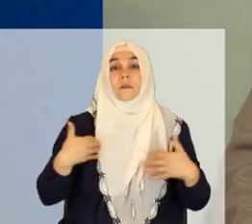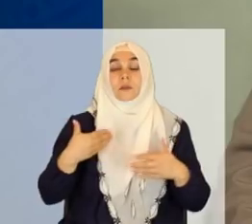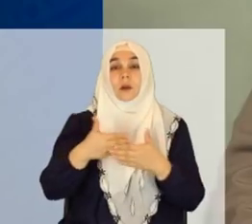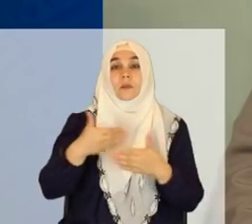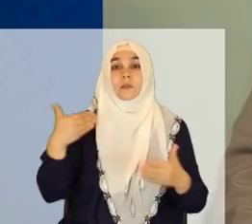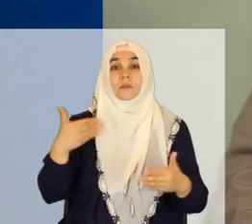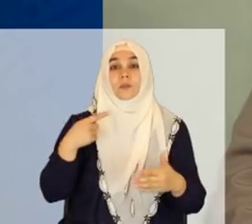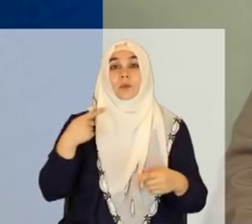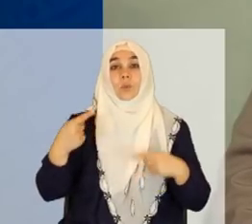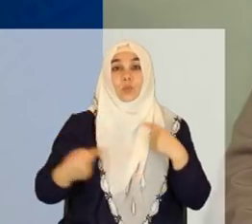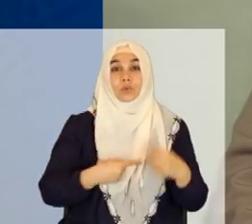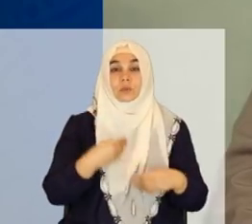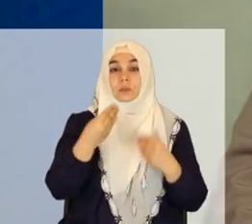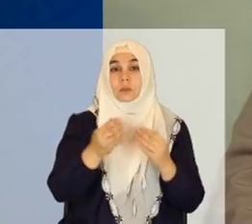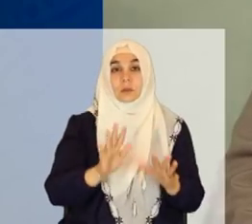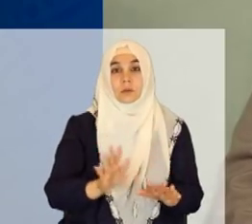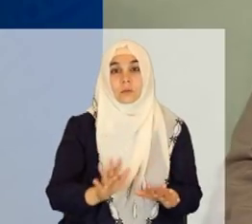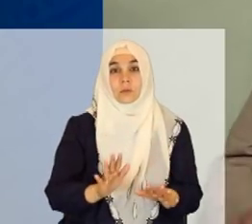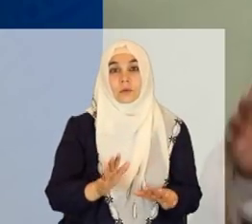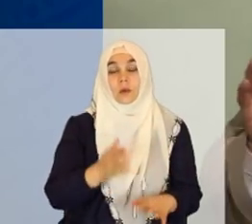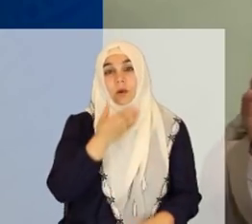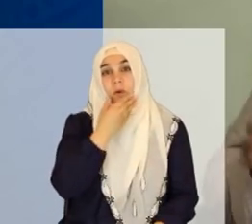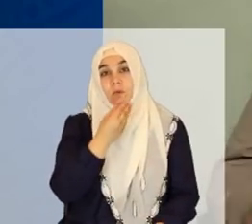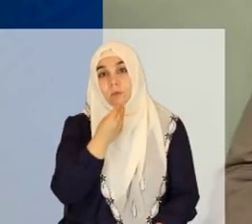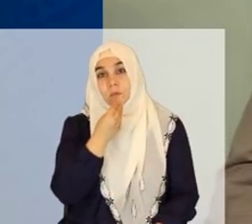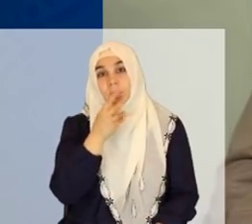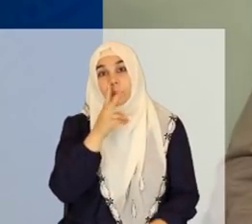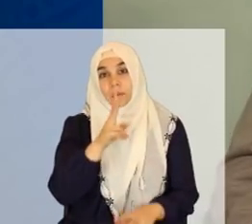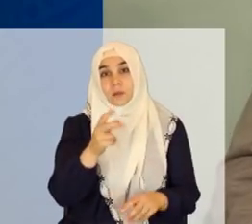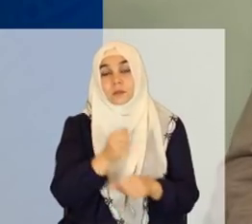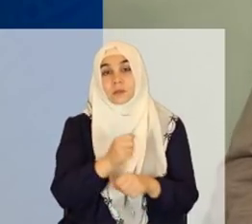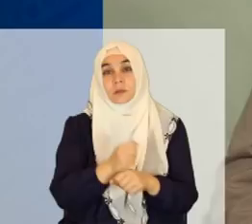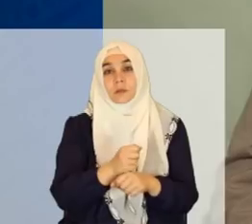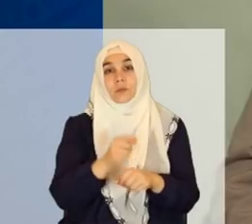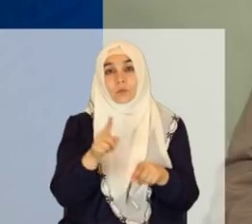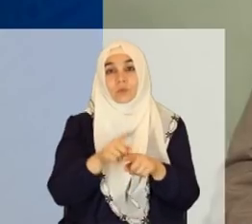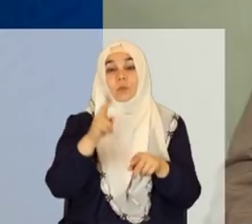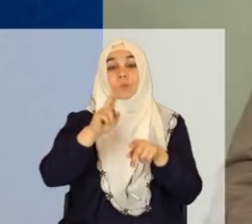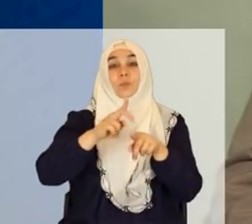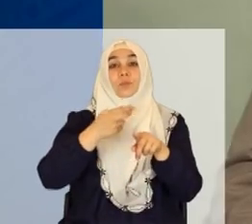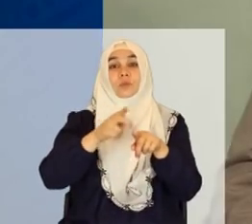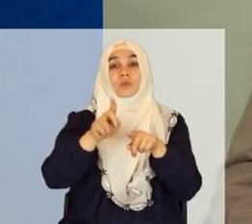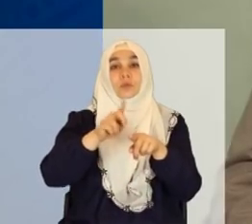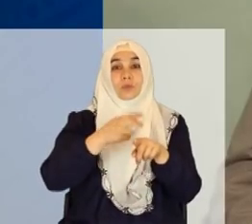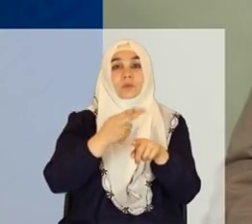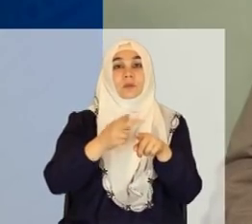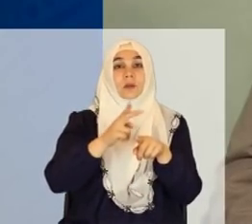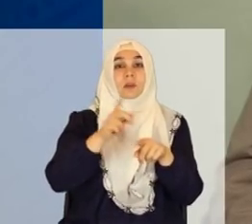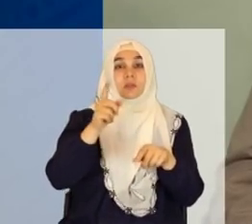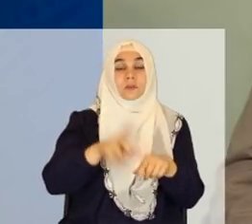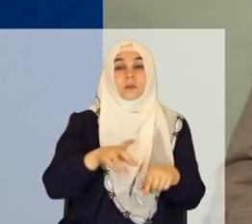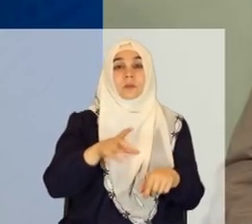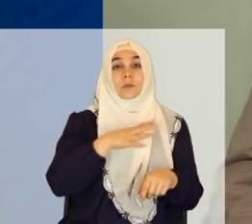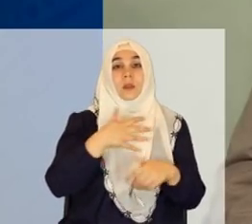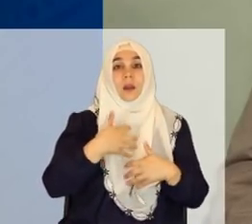avvalo qiydamaslik kerak bo'ladi odoblaridan. Hattoki ko'rsatmalar aytilardiki,